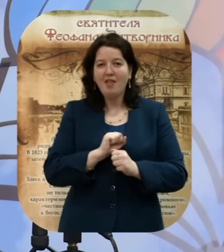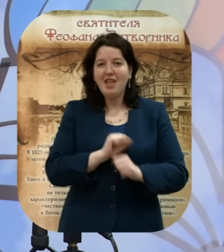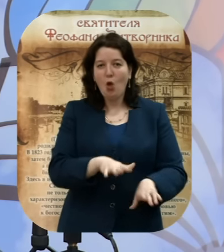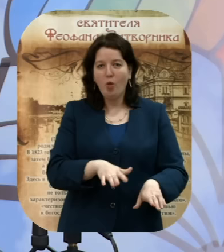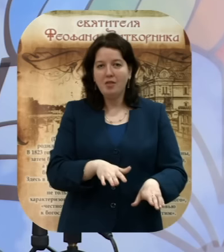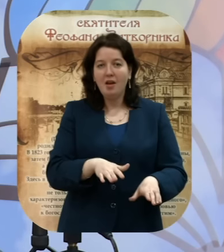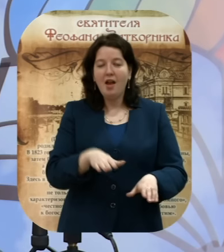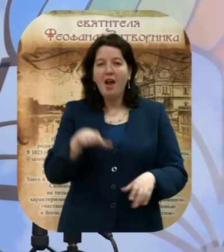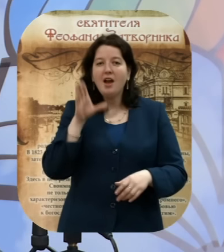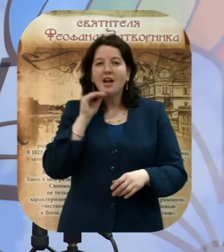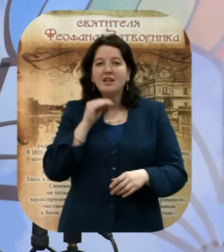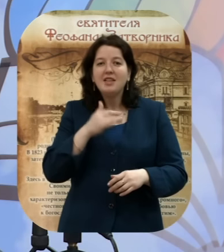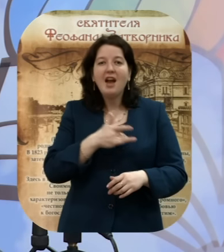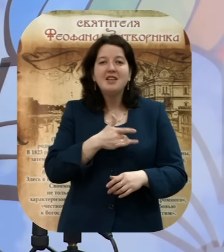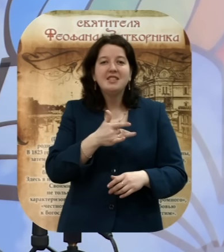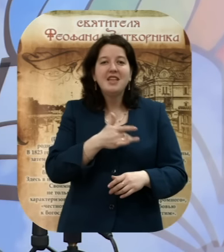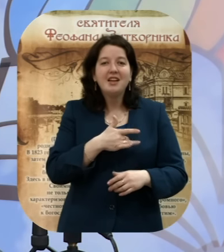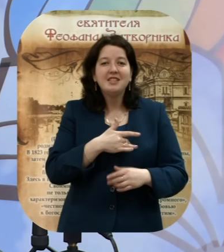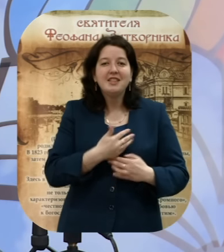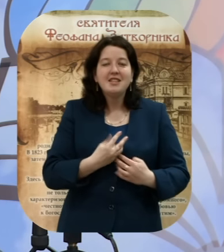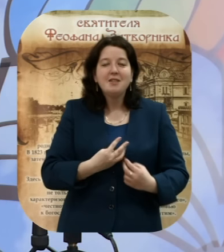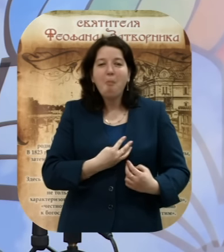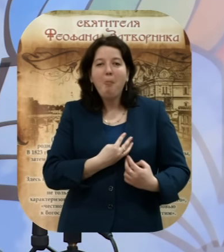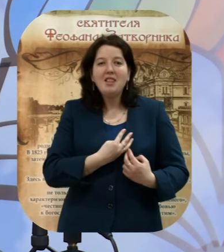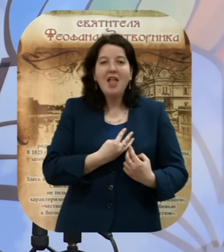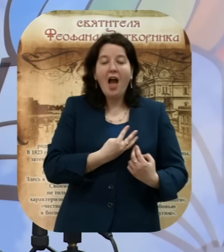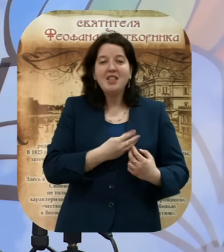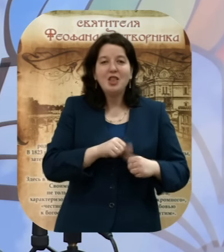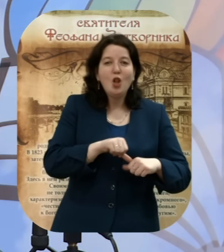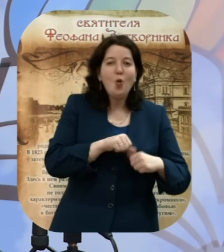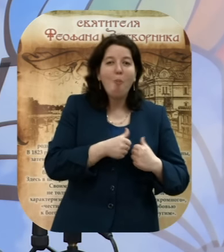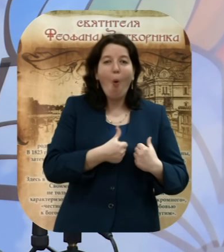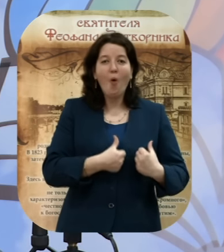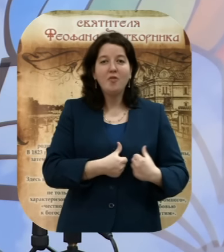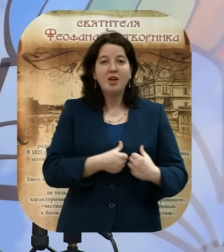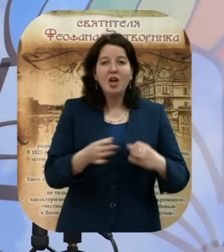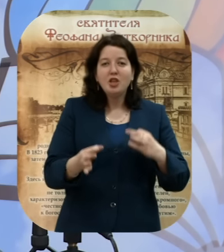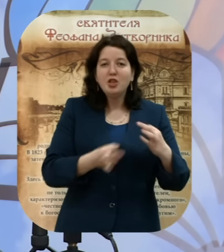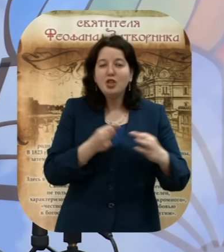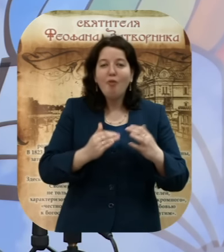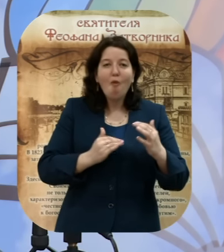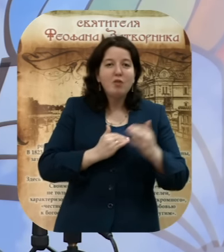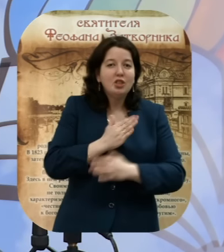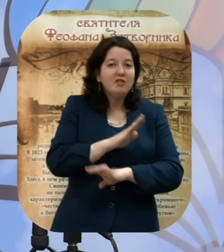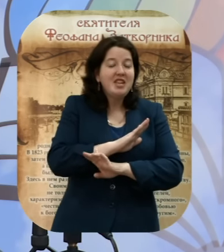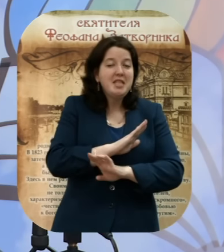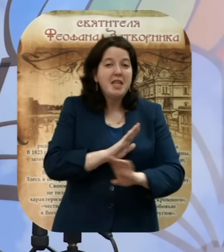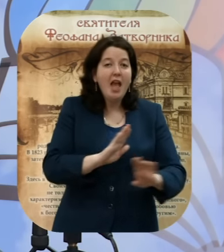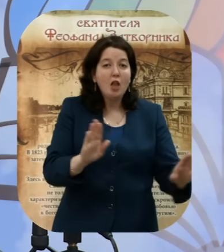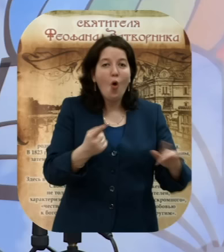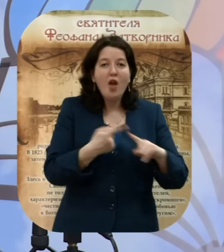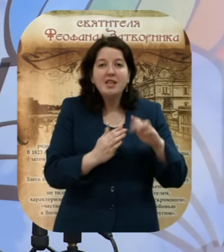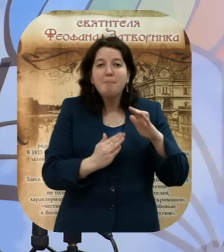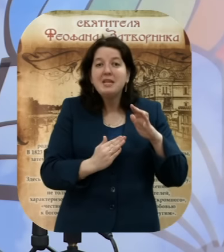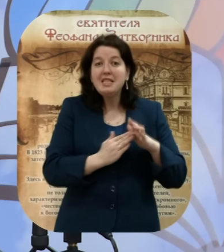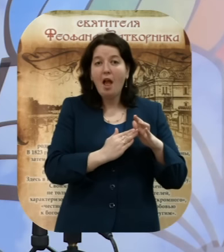Когда сердце пылает любовью, все, ничего высшего, ничего нет. И когда это есть, это